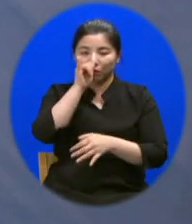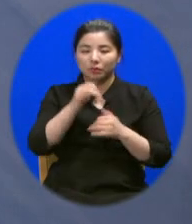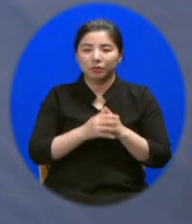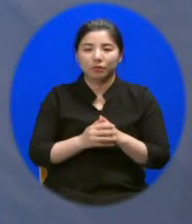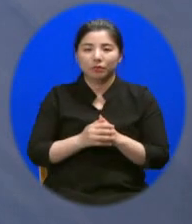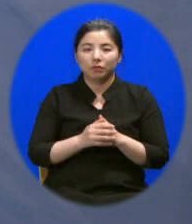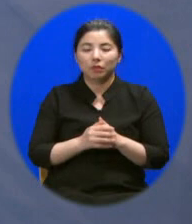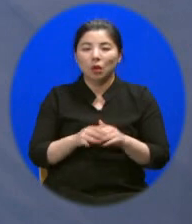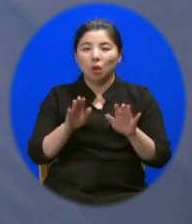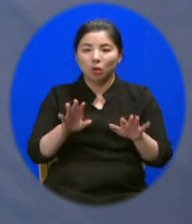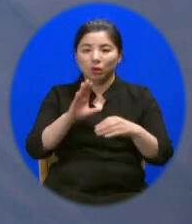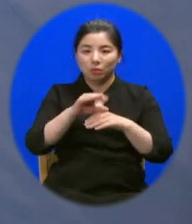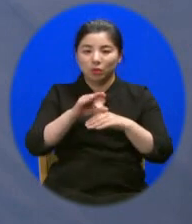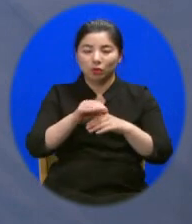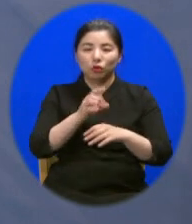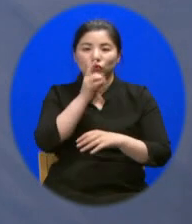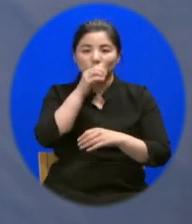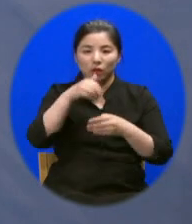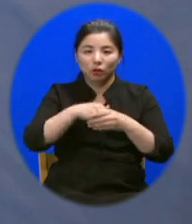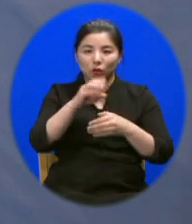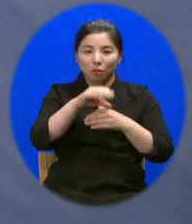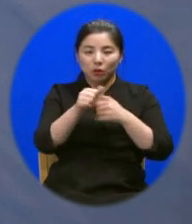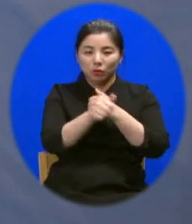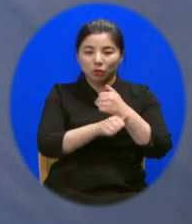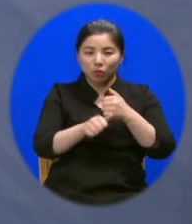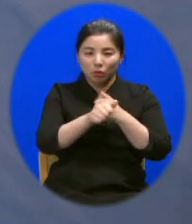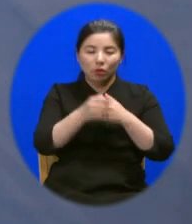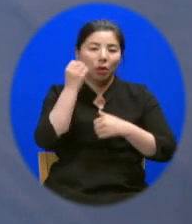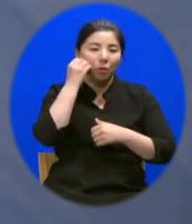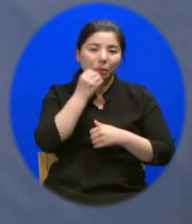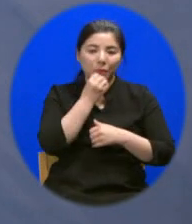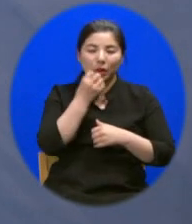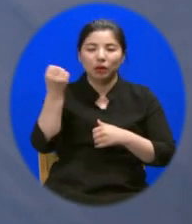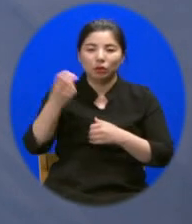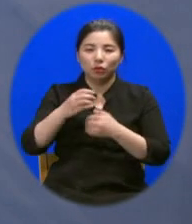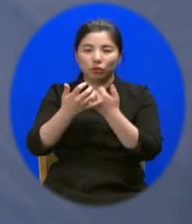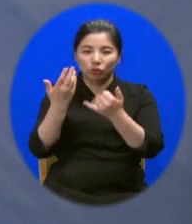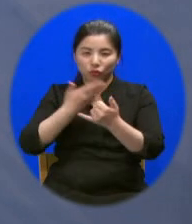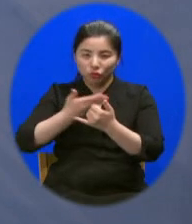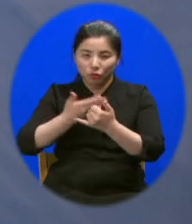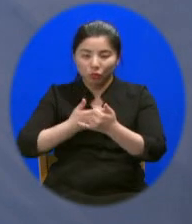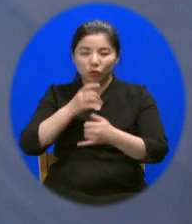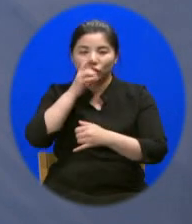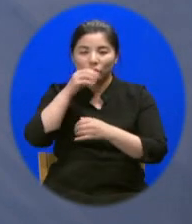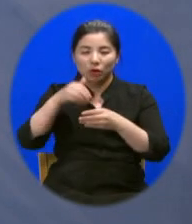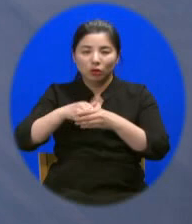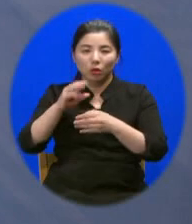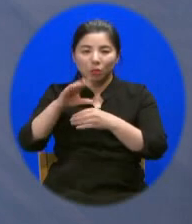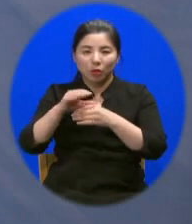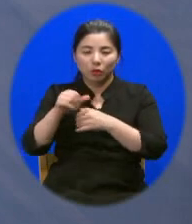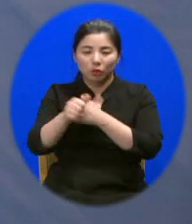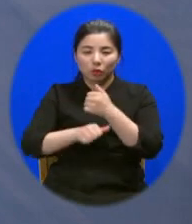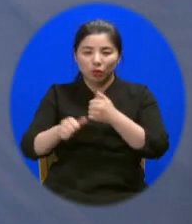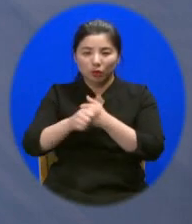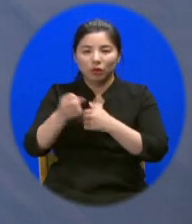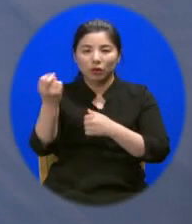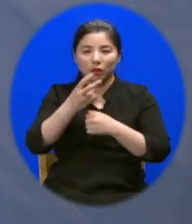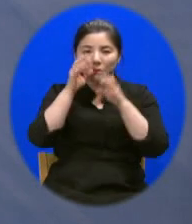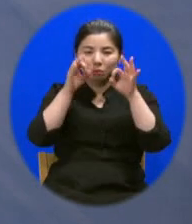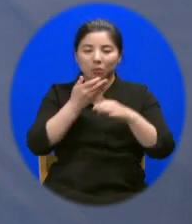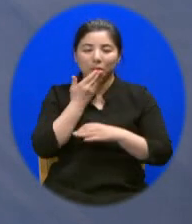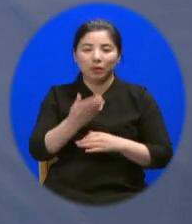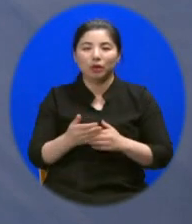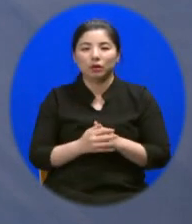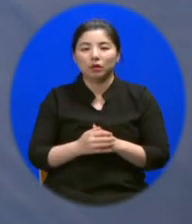있습니다 오늘 방송은 중앙선 도 방송 토론 위원회의 홈페이지와 유튜브 중앙 선거방송 토론 위원회로 다시 보실 수